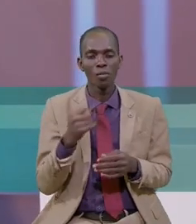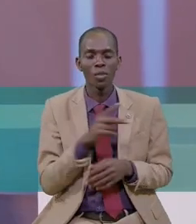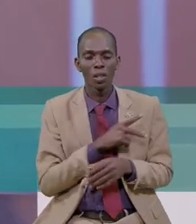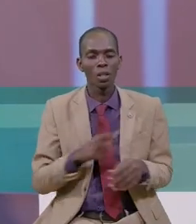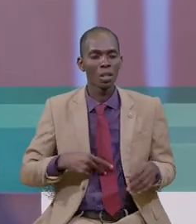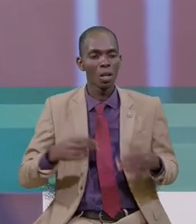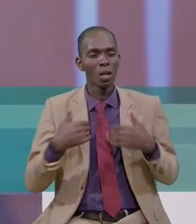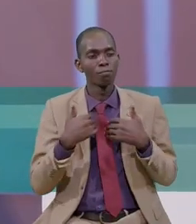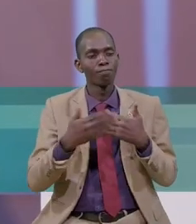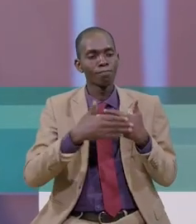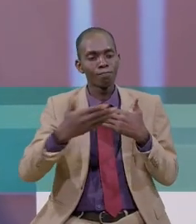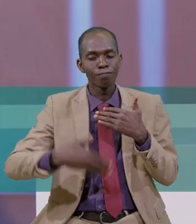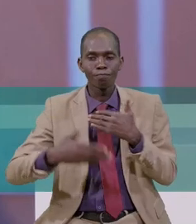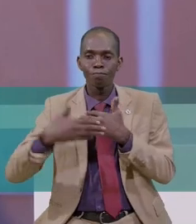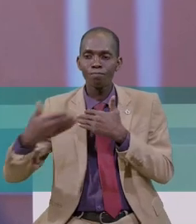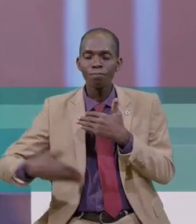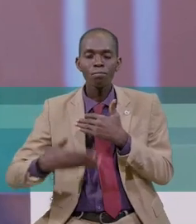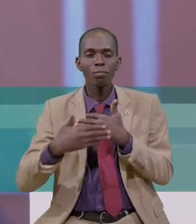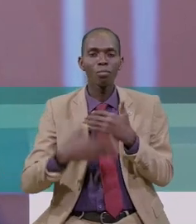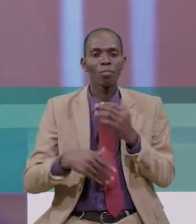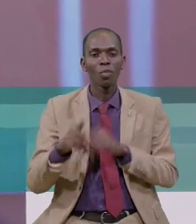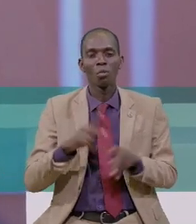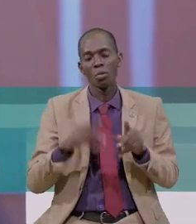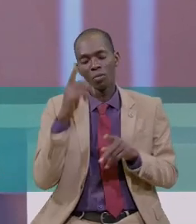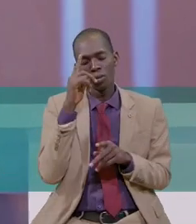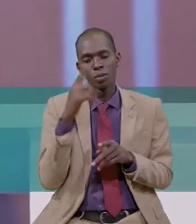noces. Et les invités sont venus.